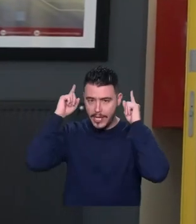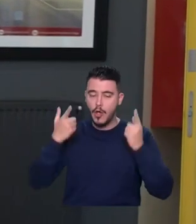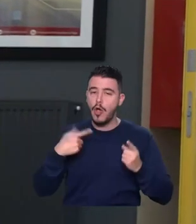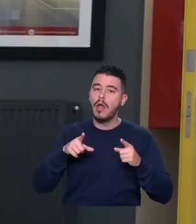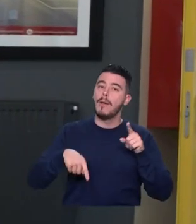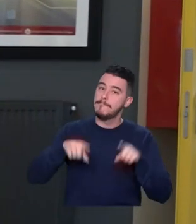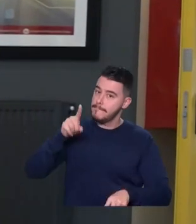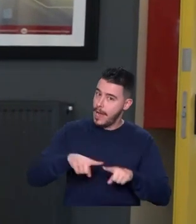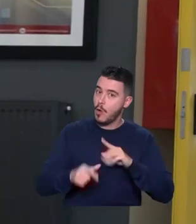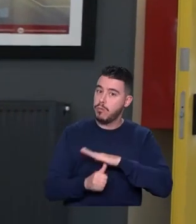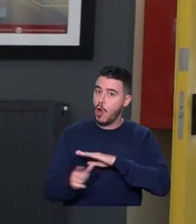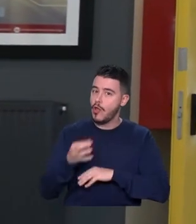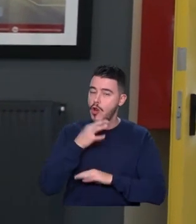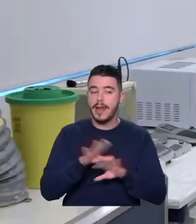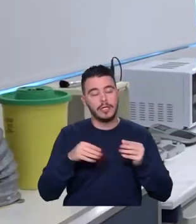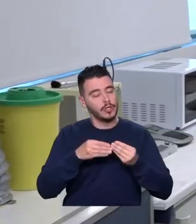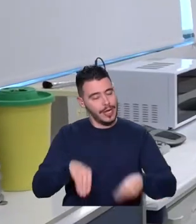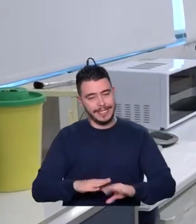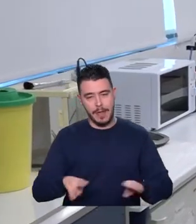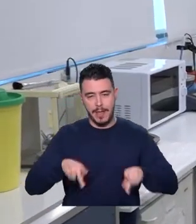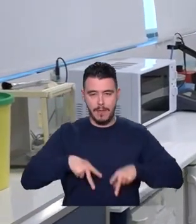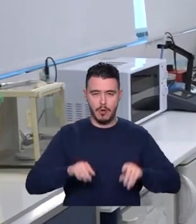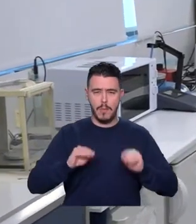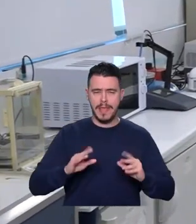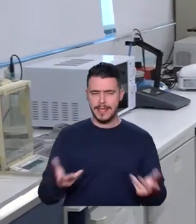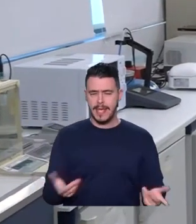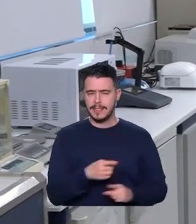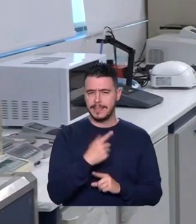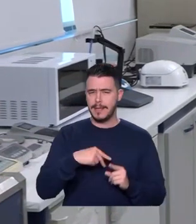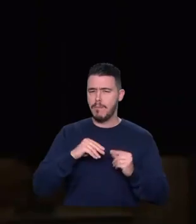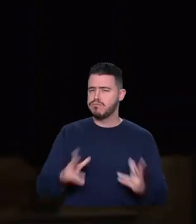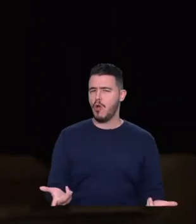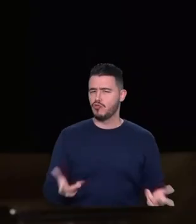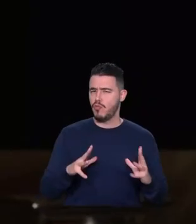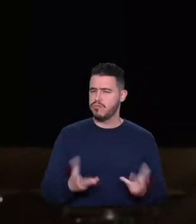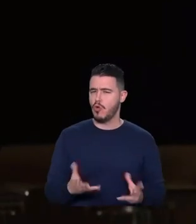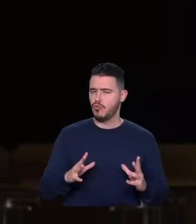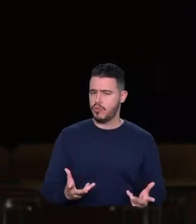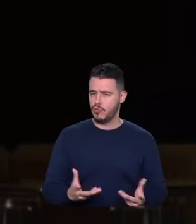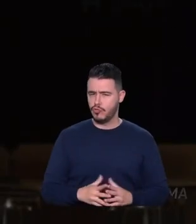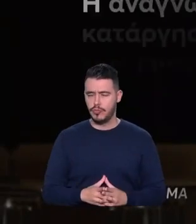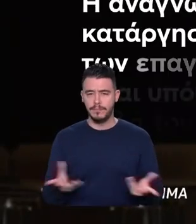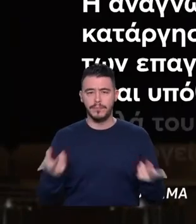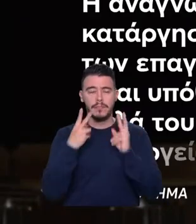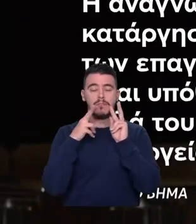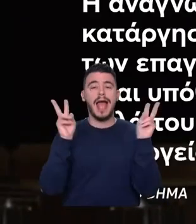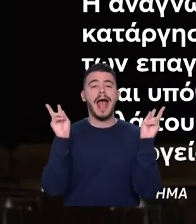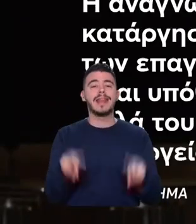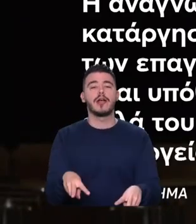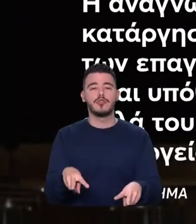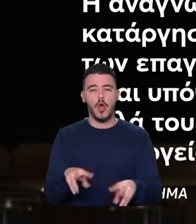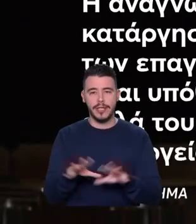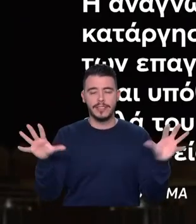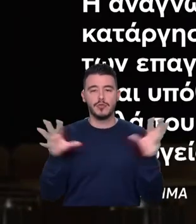μάλιστα του ίδιου του Υπουργού Παιδείας Κυριάκου Πιερακάκη. Λύση που αμφισβητείται πάντως από τους νομικούς εκπροσώπους των αποφύτων. Η αναγνώριση και η κατάργηση της διάκρισης